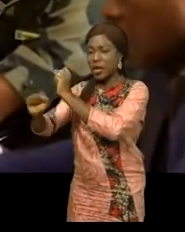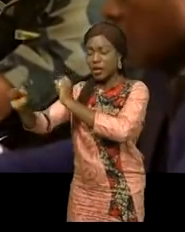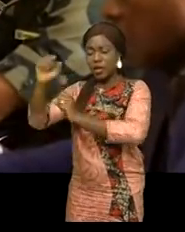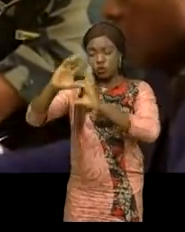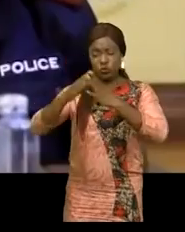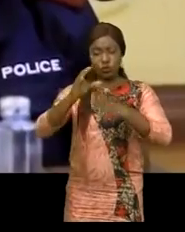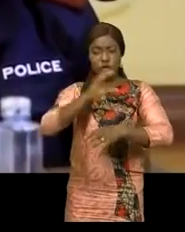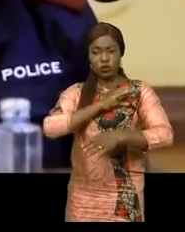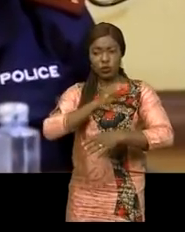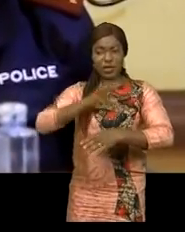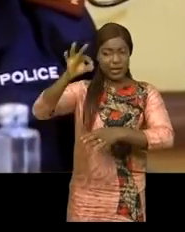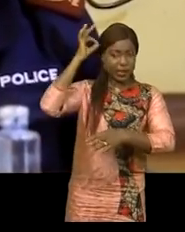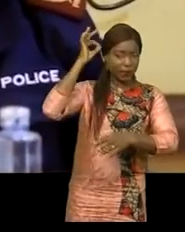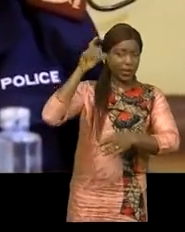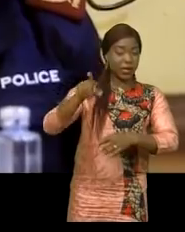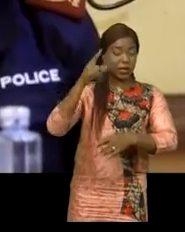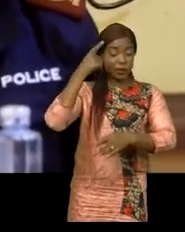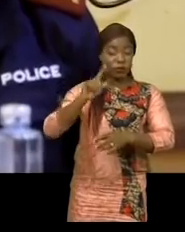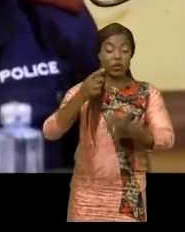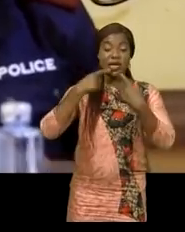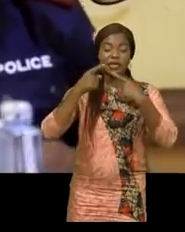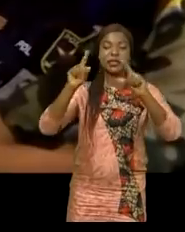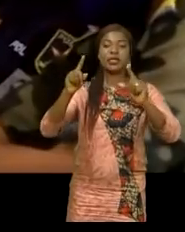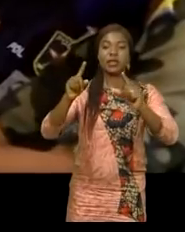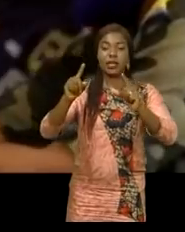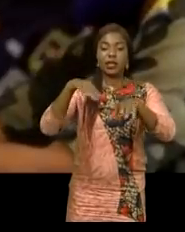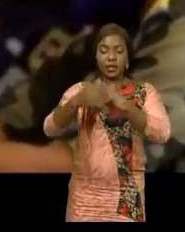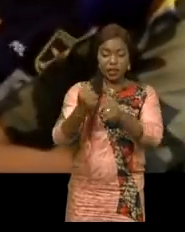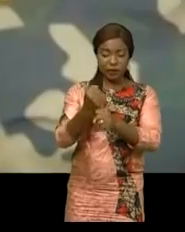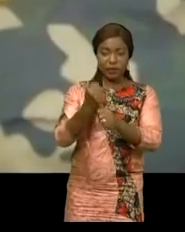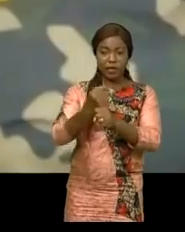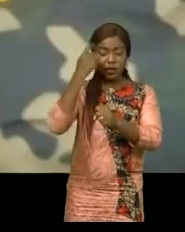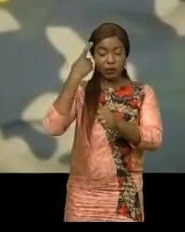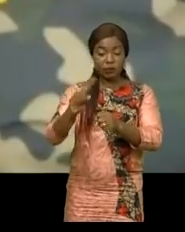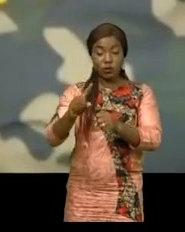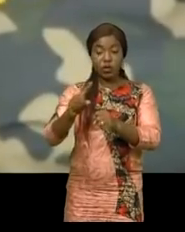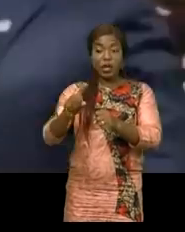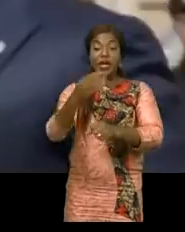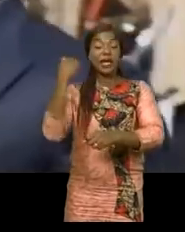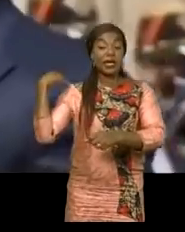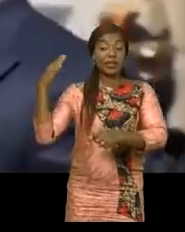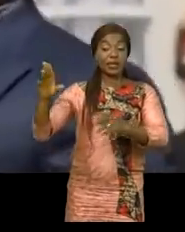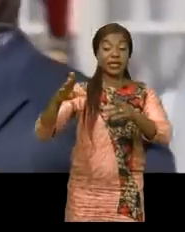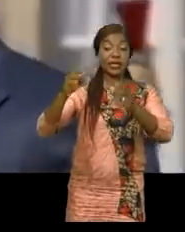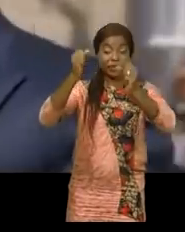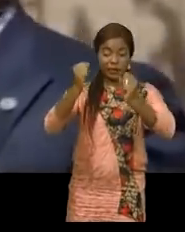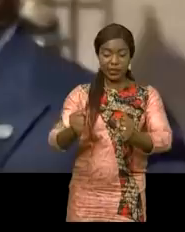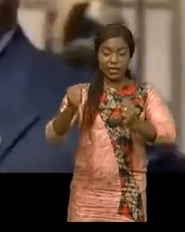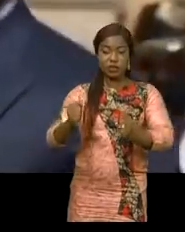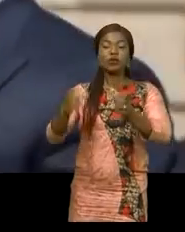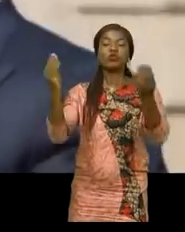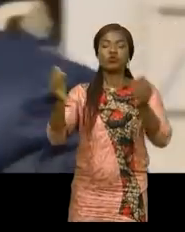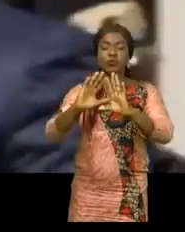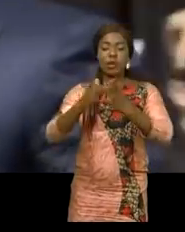régalien sans fin pour la réussite de la mission lui de vos lits dans les cadres de l'état de siège décrétée par le commandant suprême de force des armes et